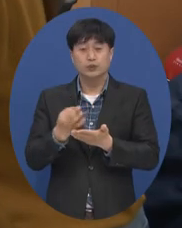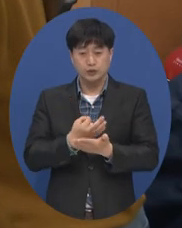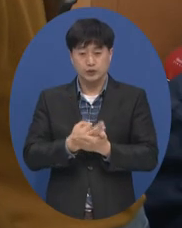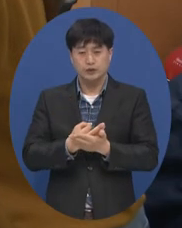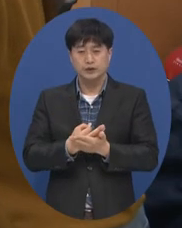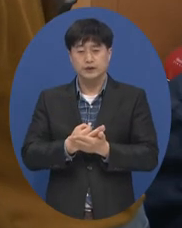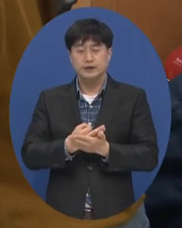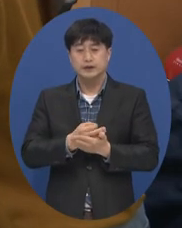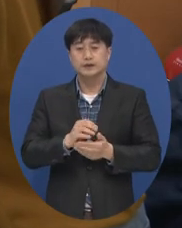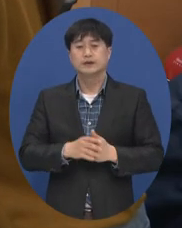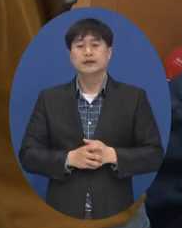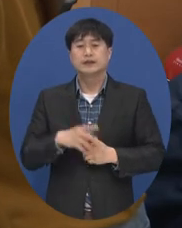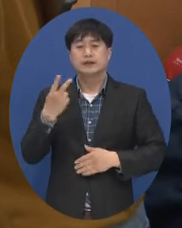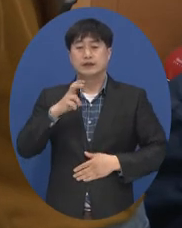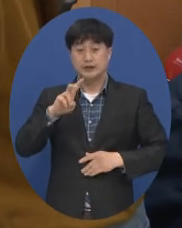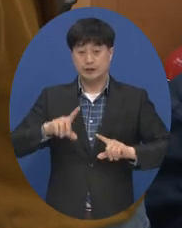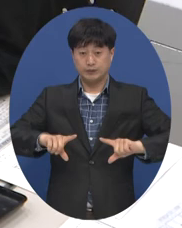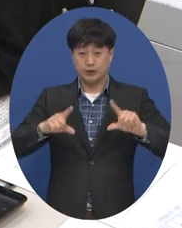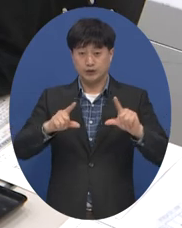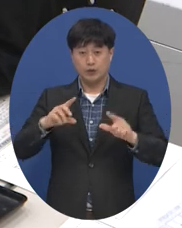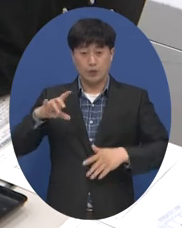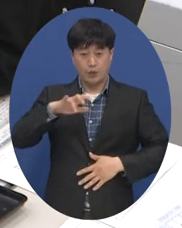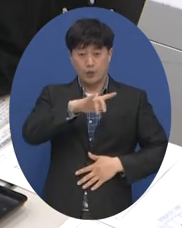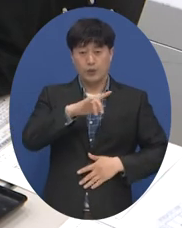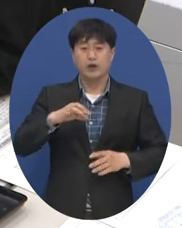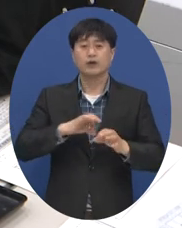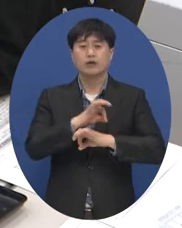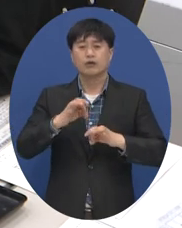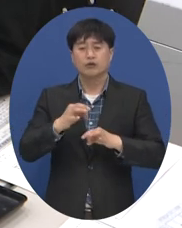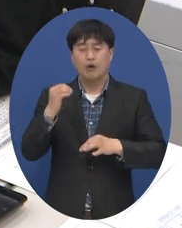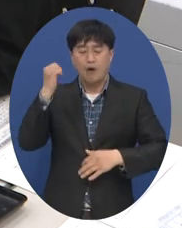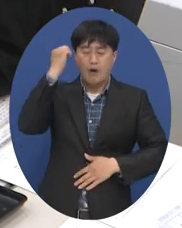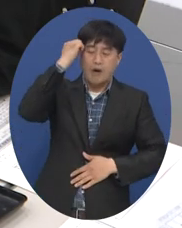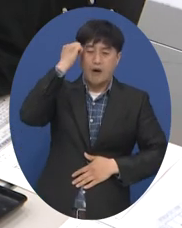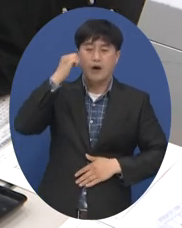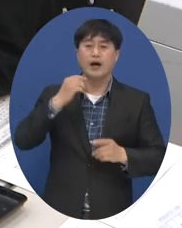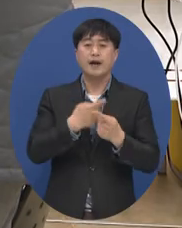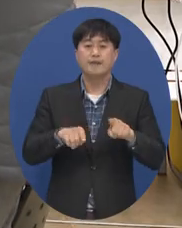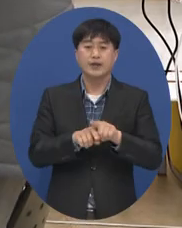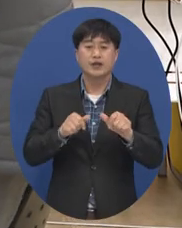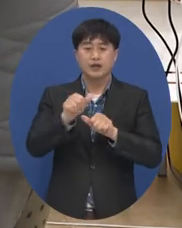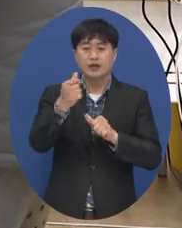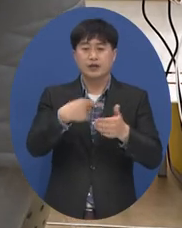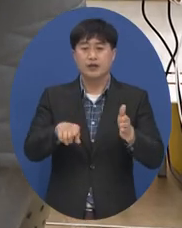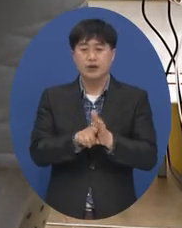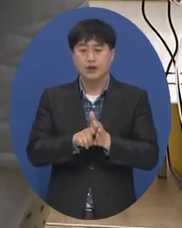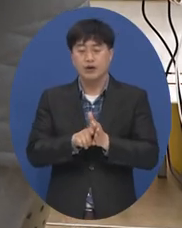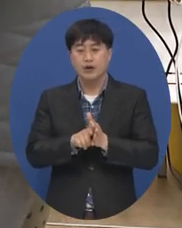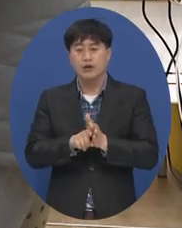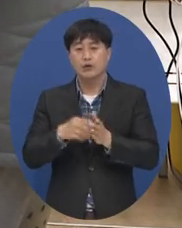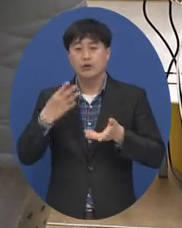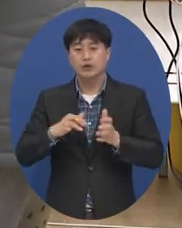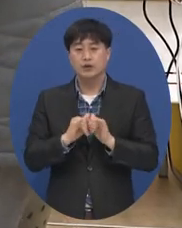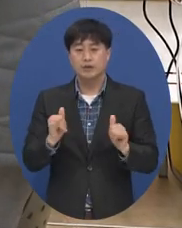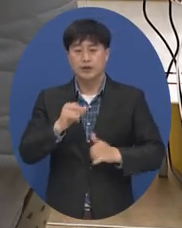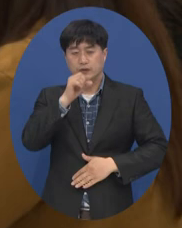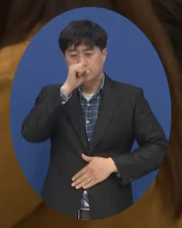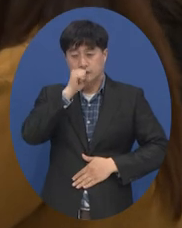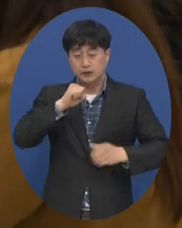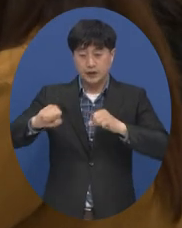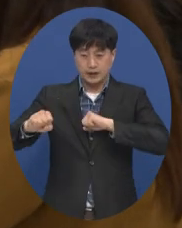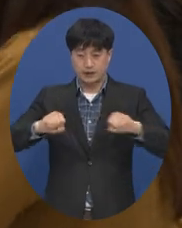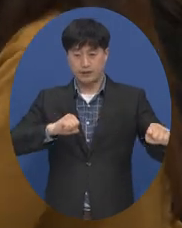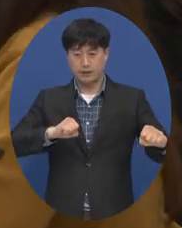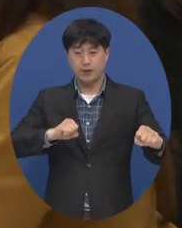소비. 2020년 봄 코로나19의 경제 충격을 함께 극복하기 위한 경기 도민들의 선한